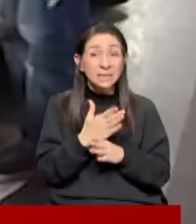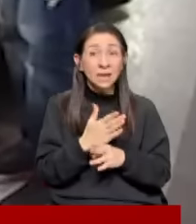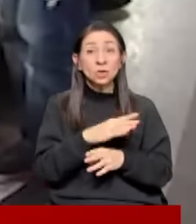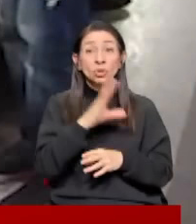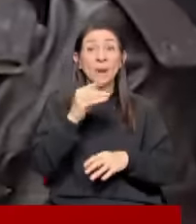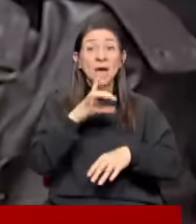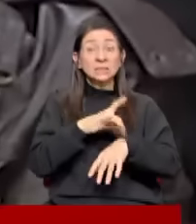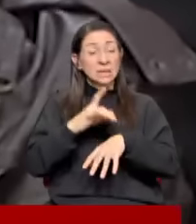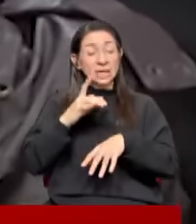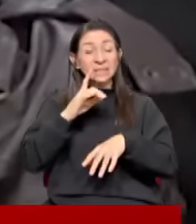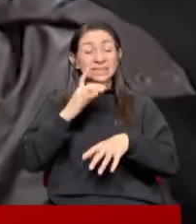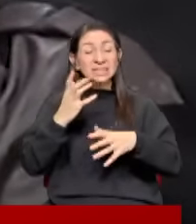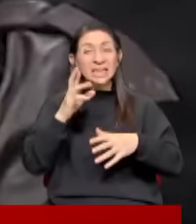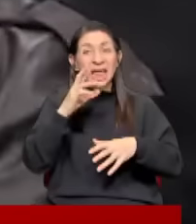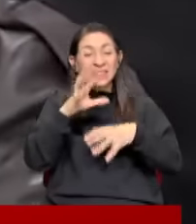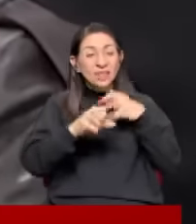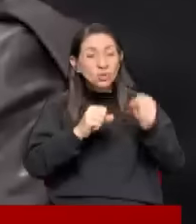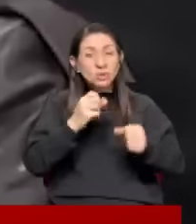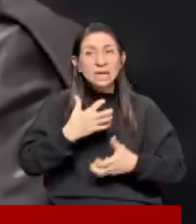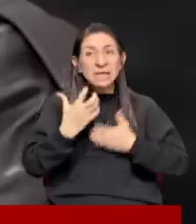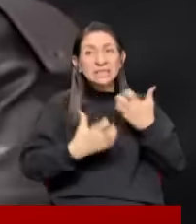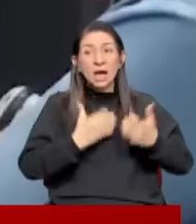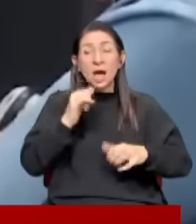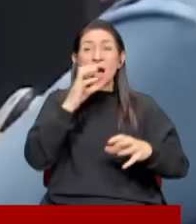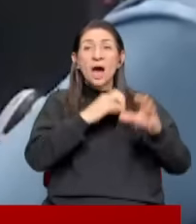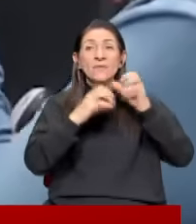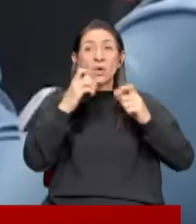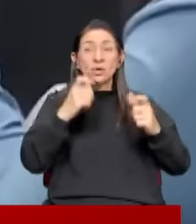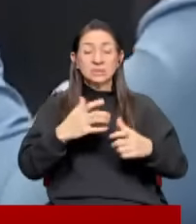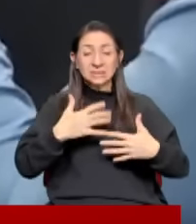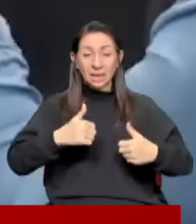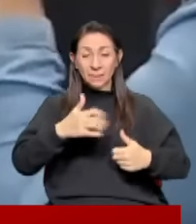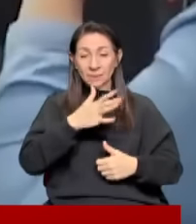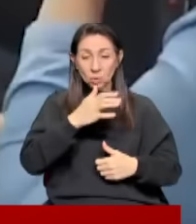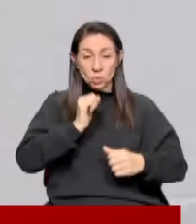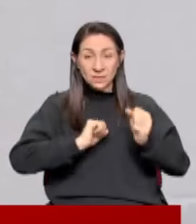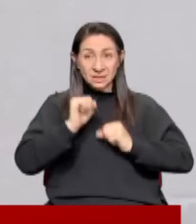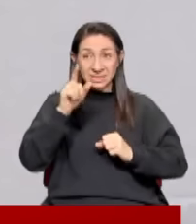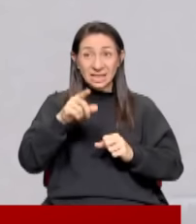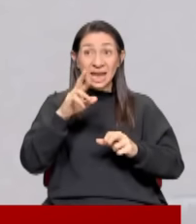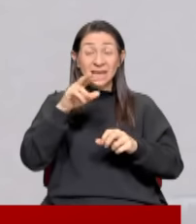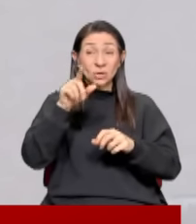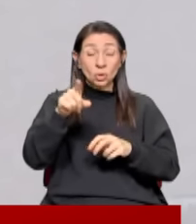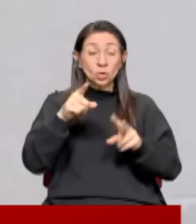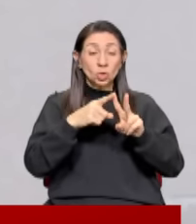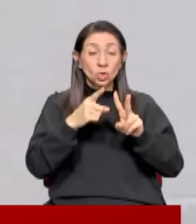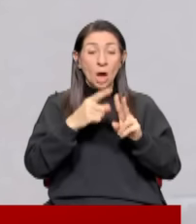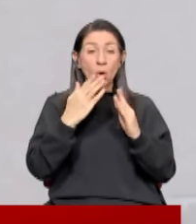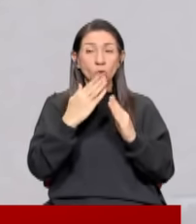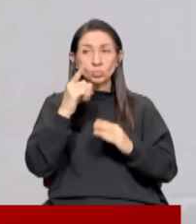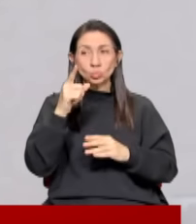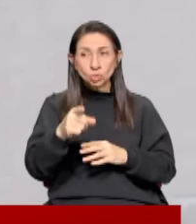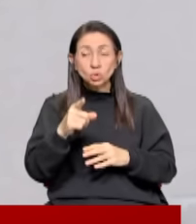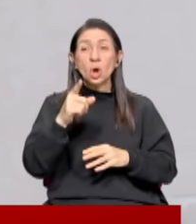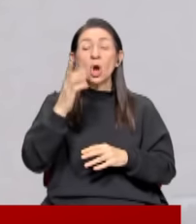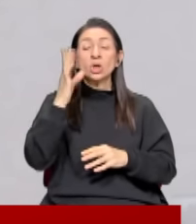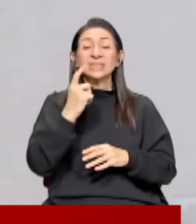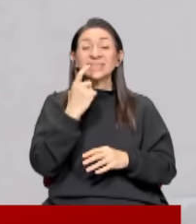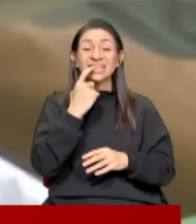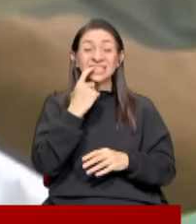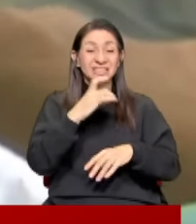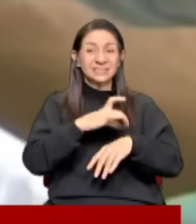tüm hastaların çektiği randevu sıkıntısı. Afyonkarahisar Sağlık Bilimleri Üniversitesi rektörü Nurullah Okumuş, önce diş